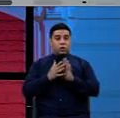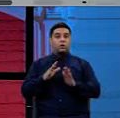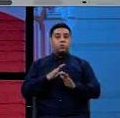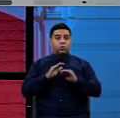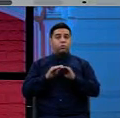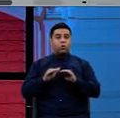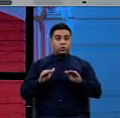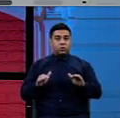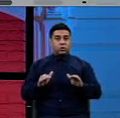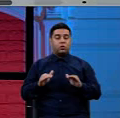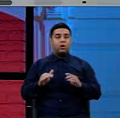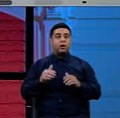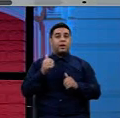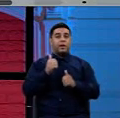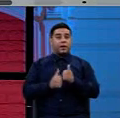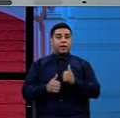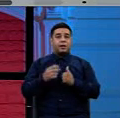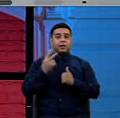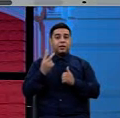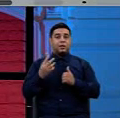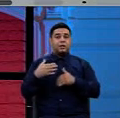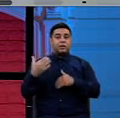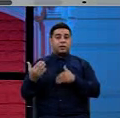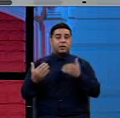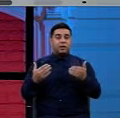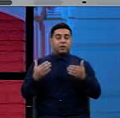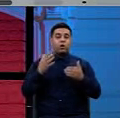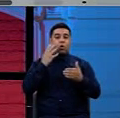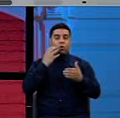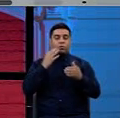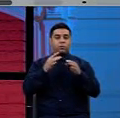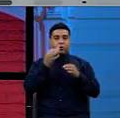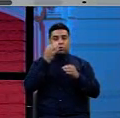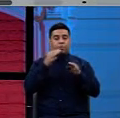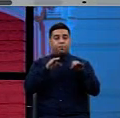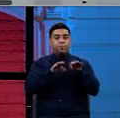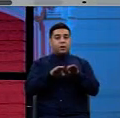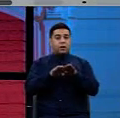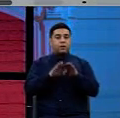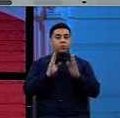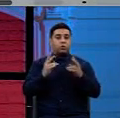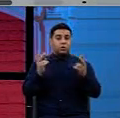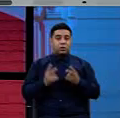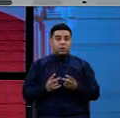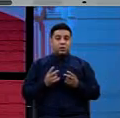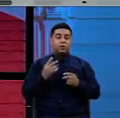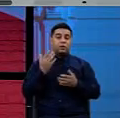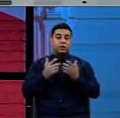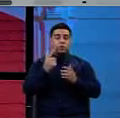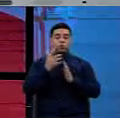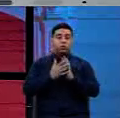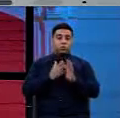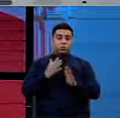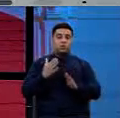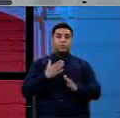Tushunarli bo'ldimi bolajonlar? Har ikkalasidagi olmalar soni bir xil bo'lsin. Vazifa agar sizga tushunarli bo'lgan